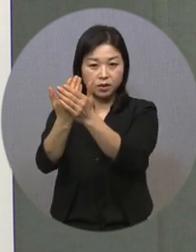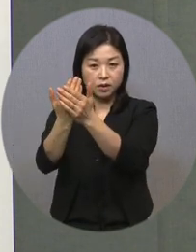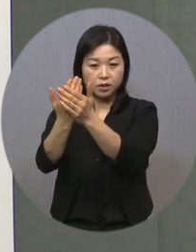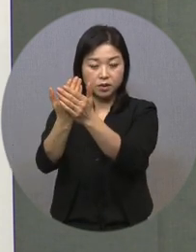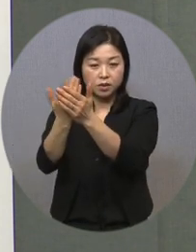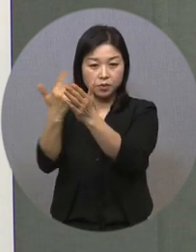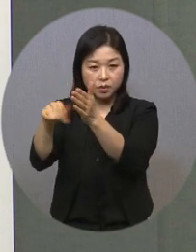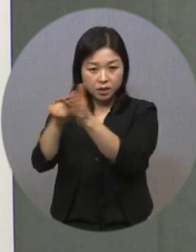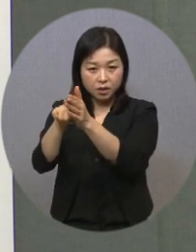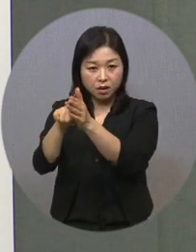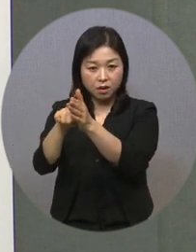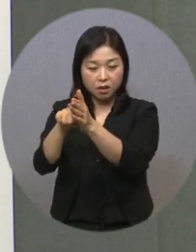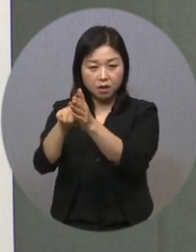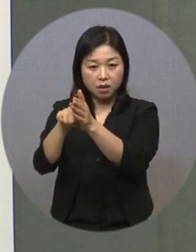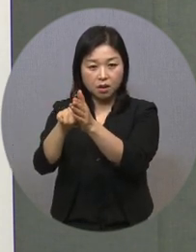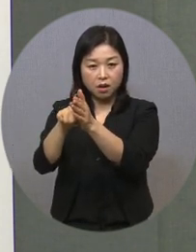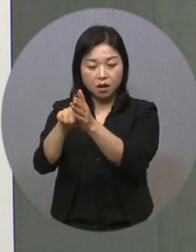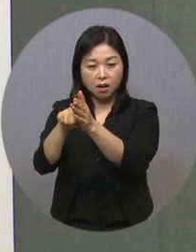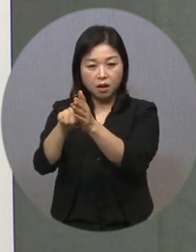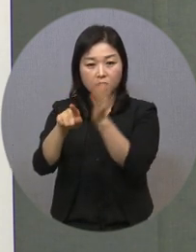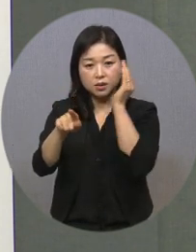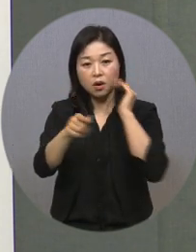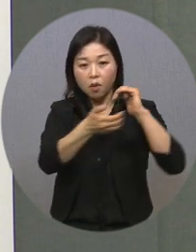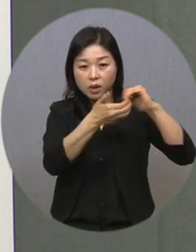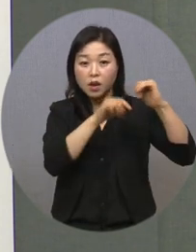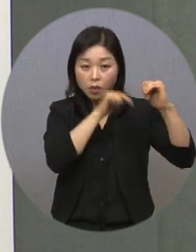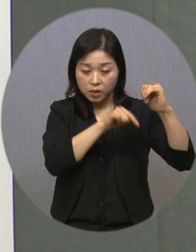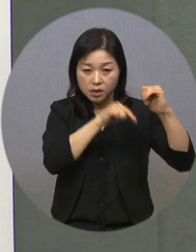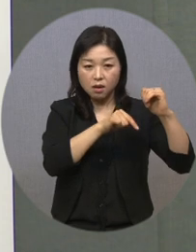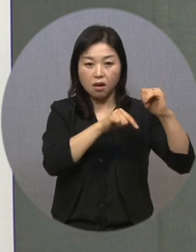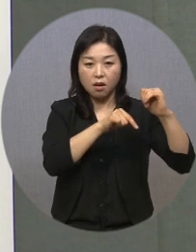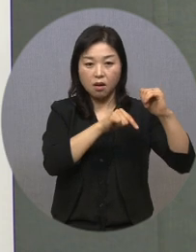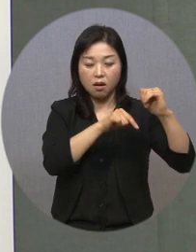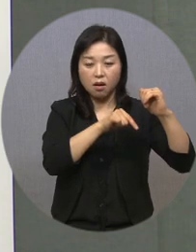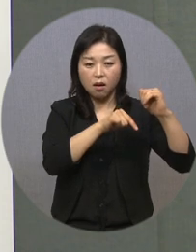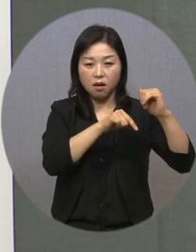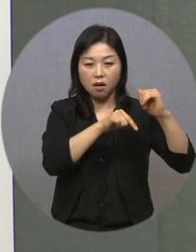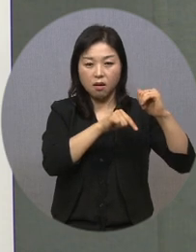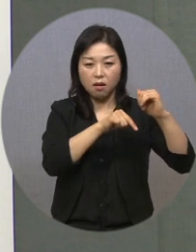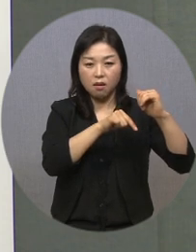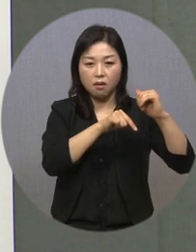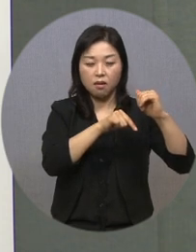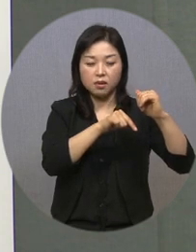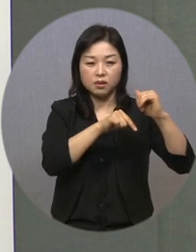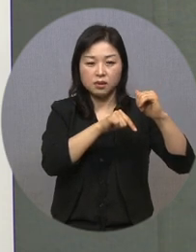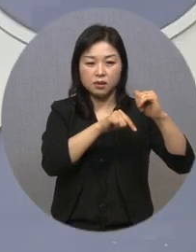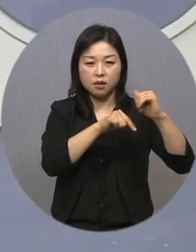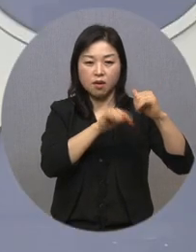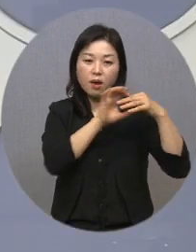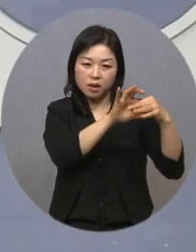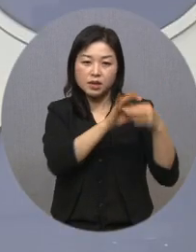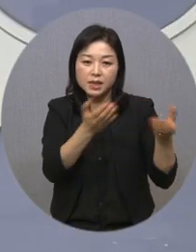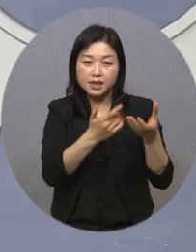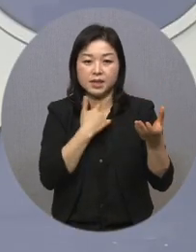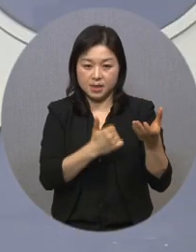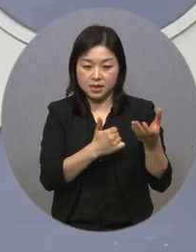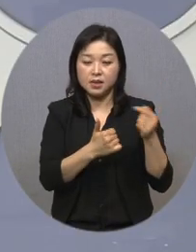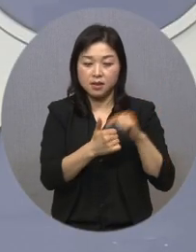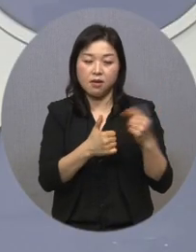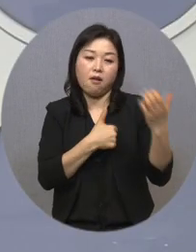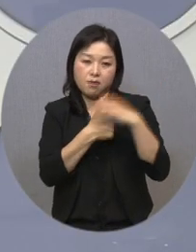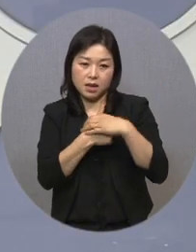위해서 청와대에서 관여를 했기 때문에 이 역할을 또 주신 것 같군요. 예, 특히